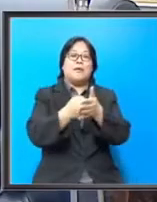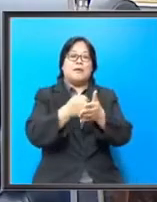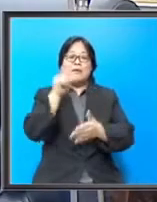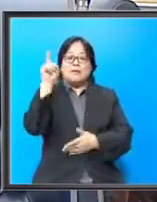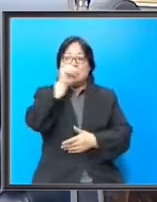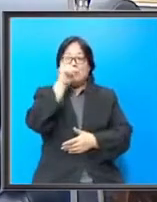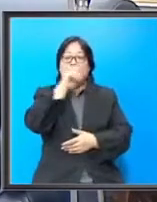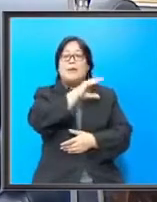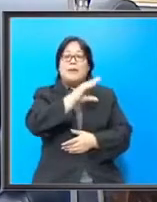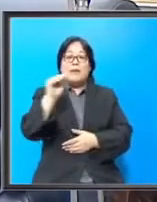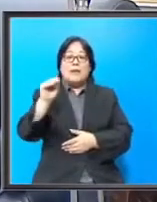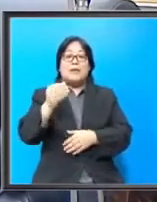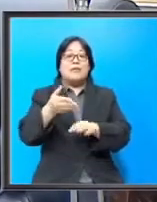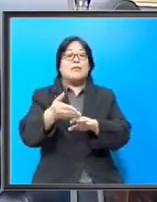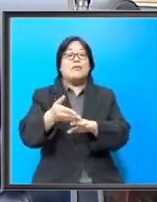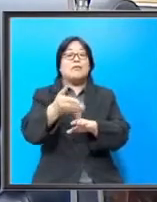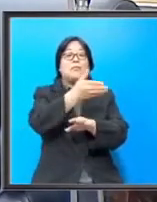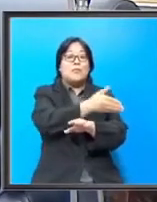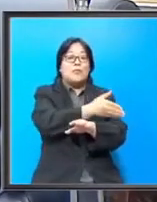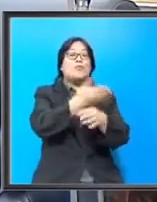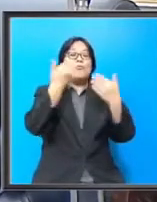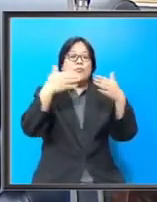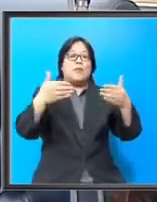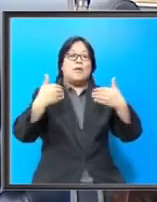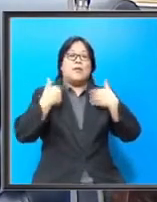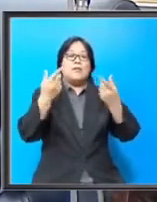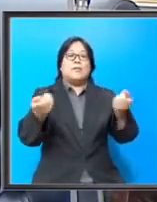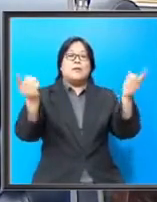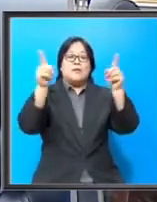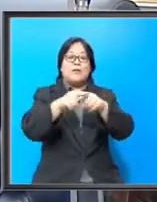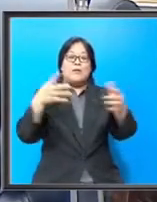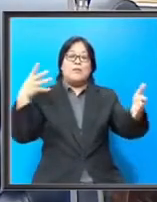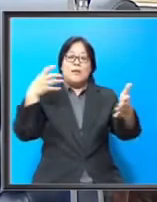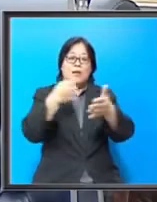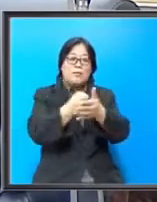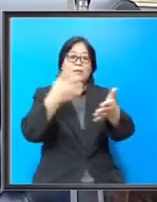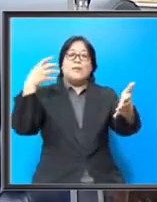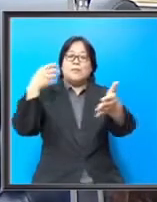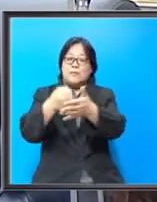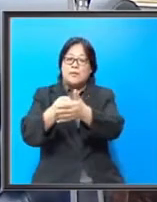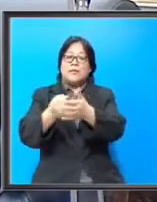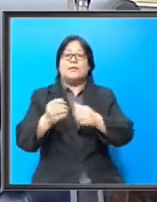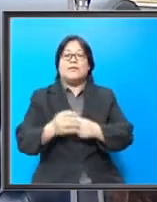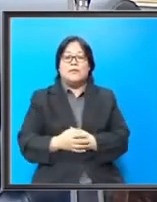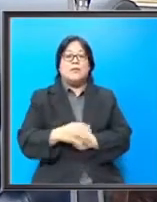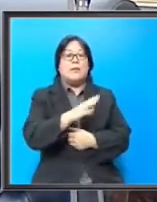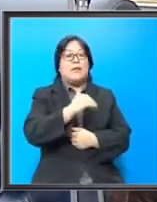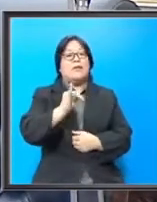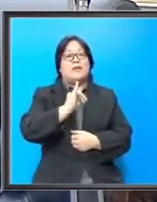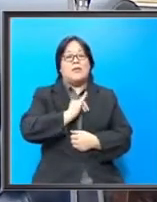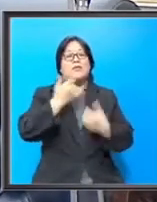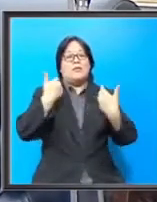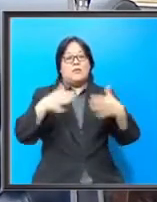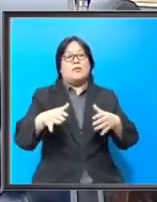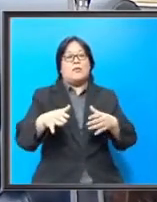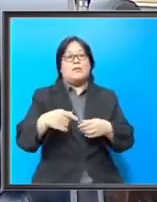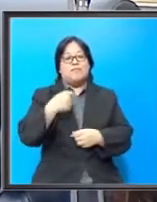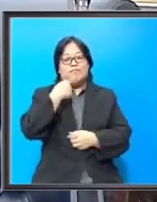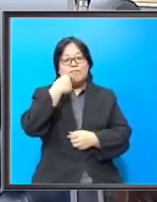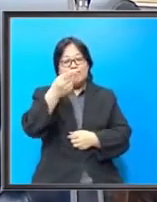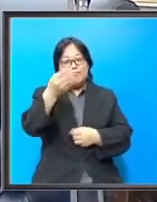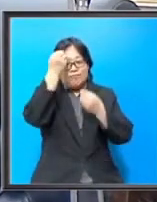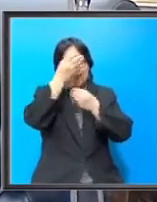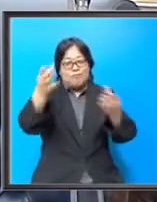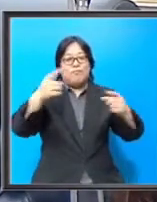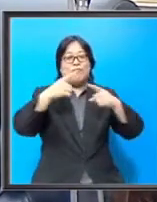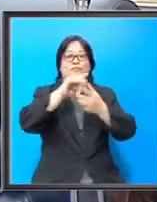dahsyat dan sebelum daripada ini dah berlaku kemalangan demi kemalangan dan saya telah menyebut di dalam